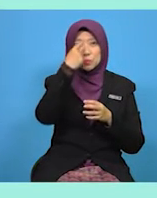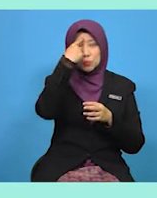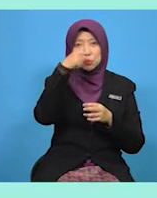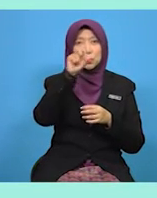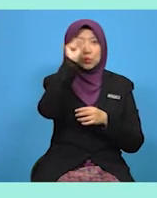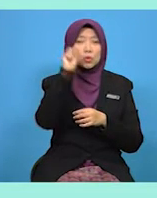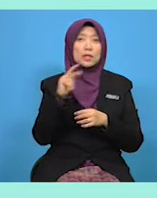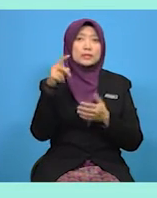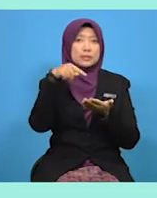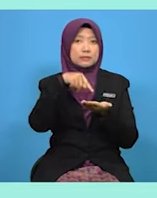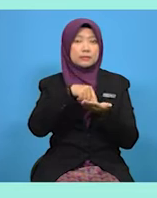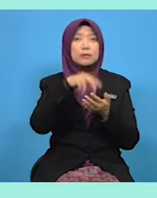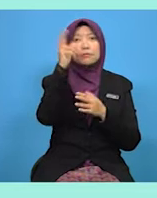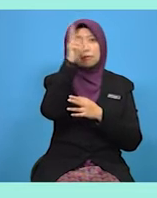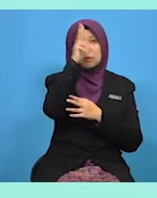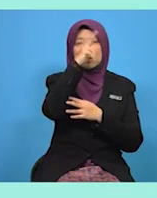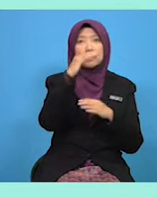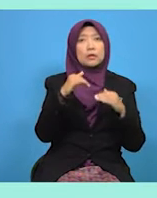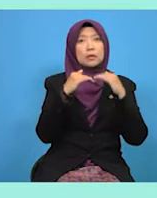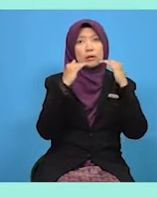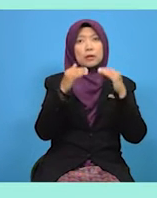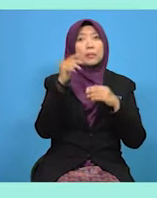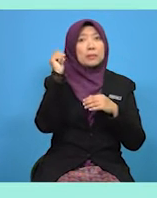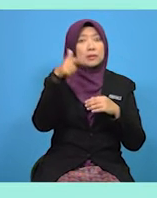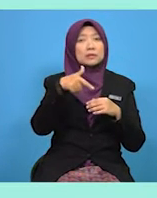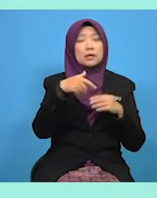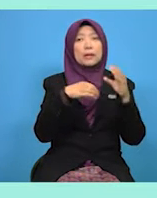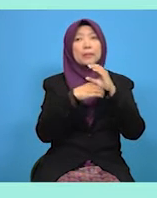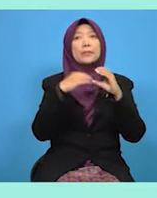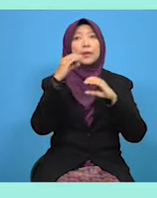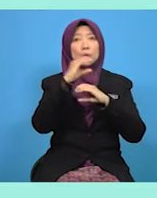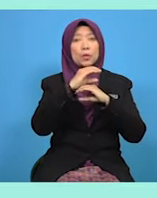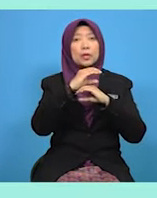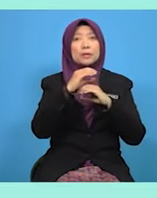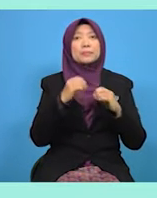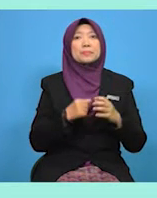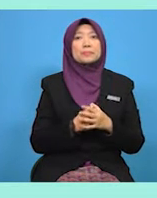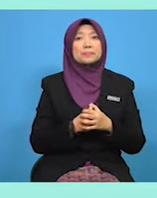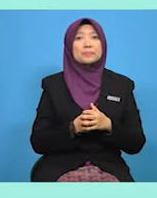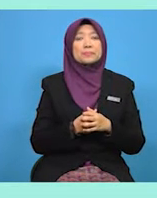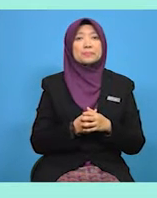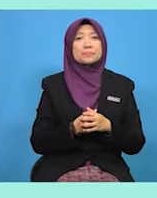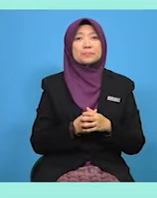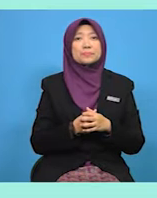Untuk soalan ini, kerajaan meningkatkan perbelanjaan pembangunan.